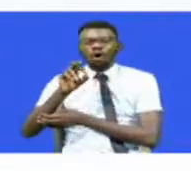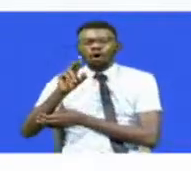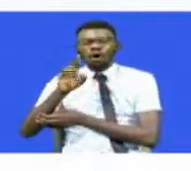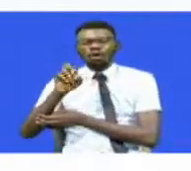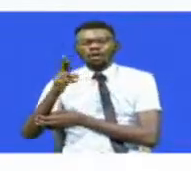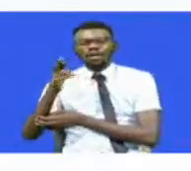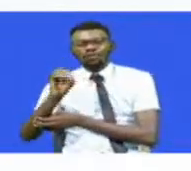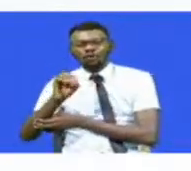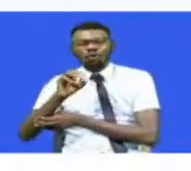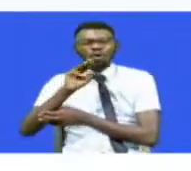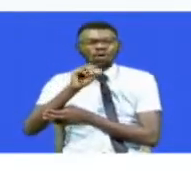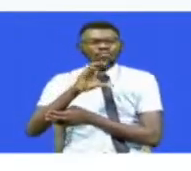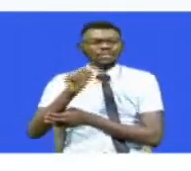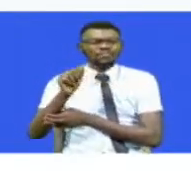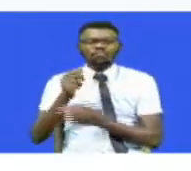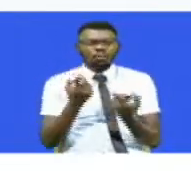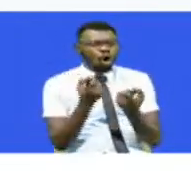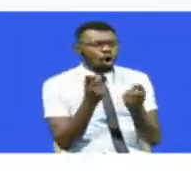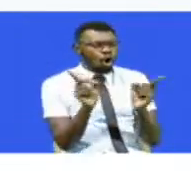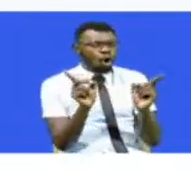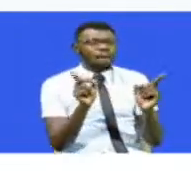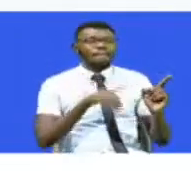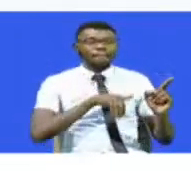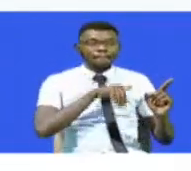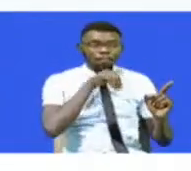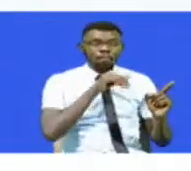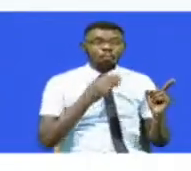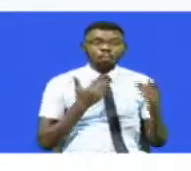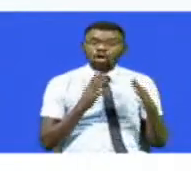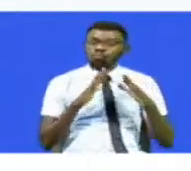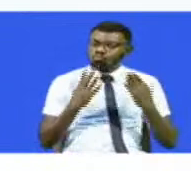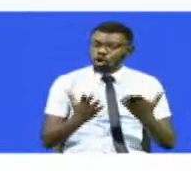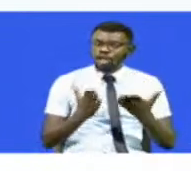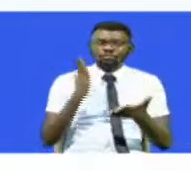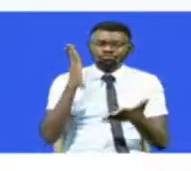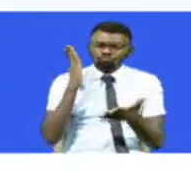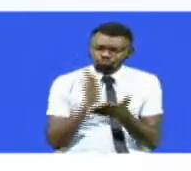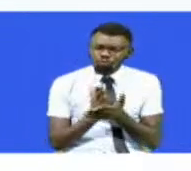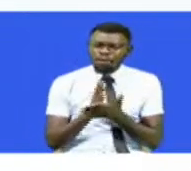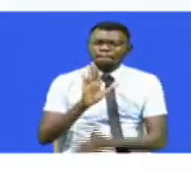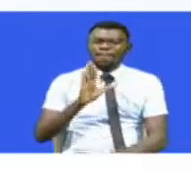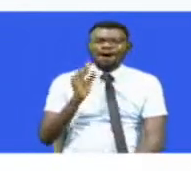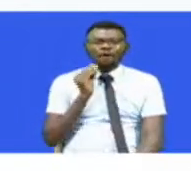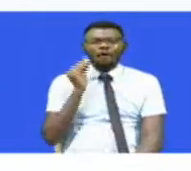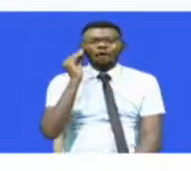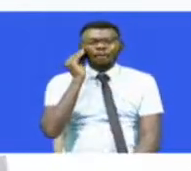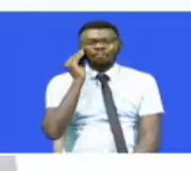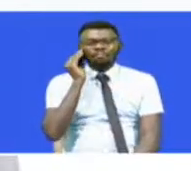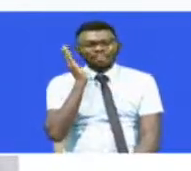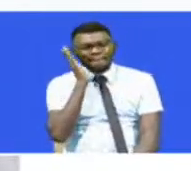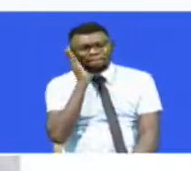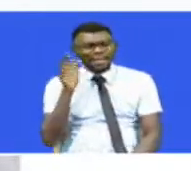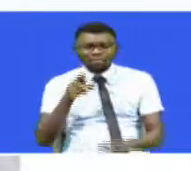na MCA wote. Baba anataka kuona kwa hakika bedroom yake itamwaibisha.